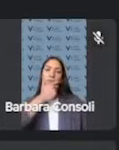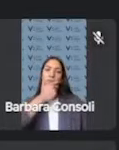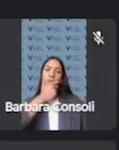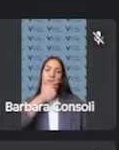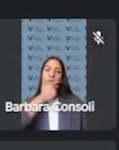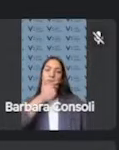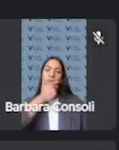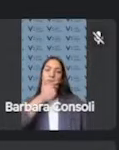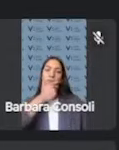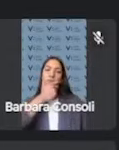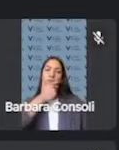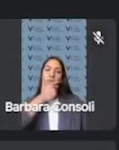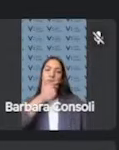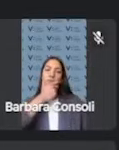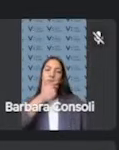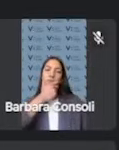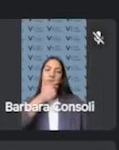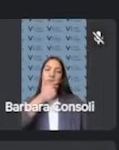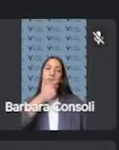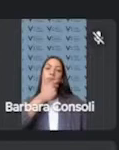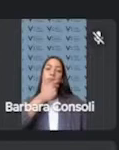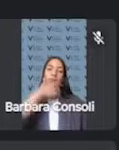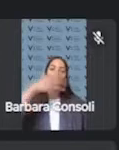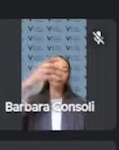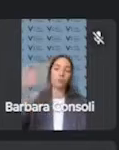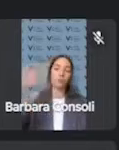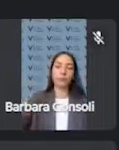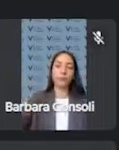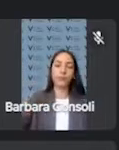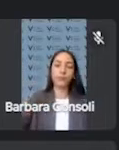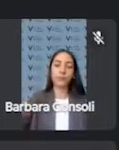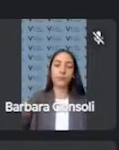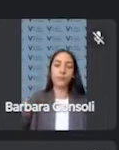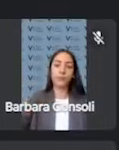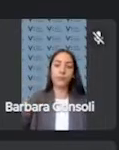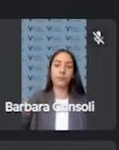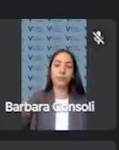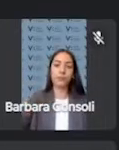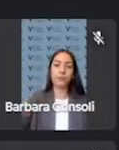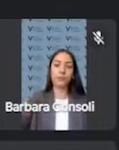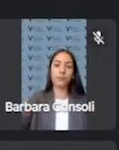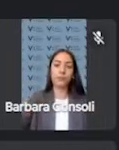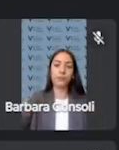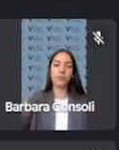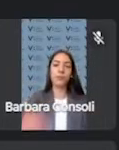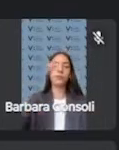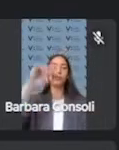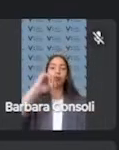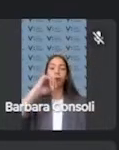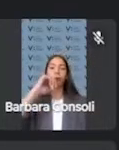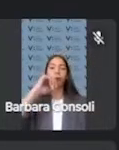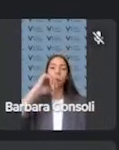bloccato probabilmente. No, si vede Vincenzo. che